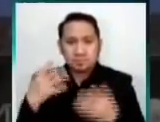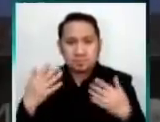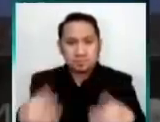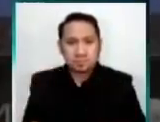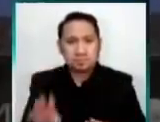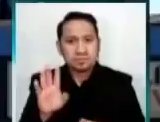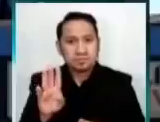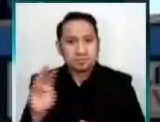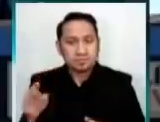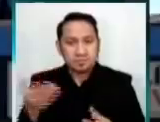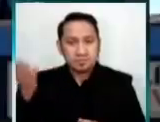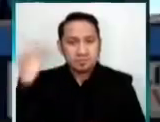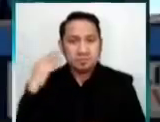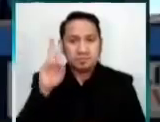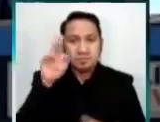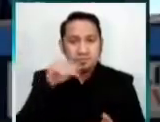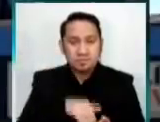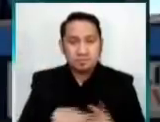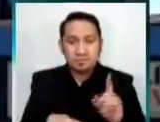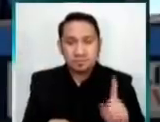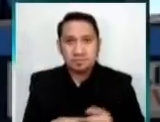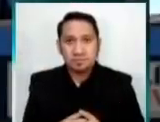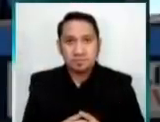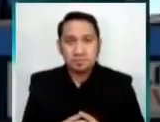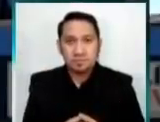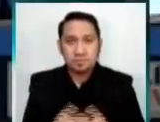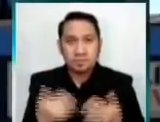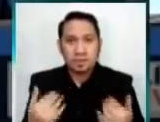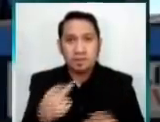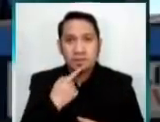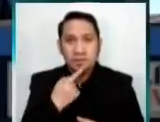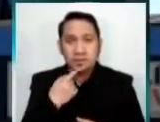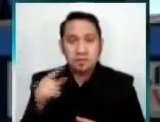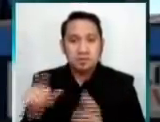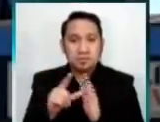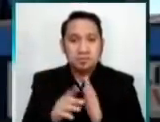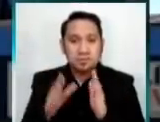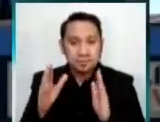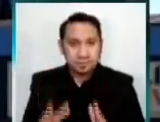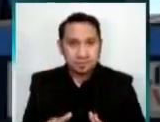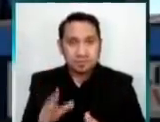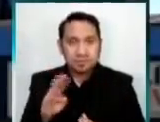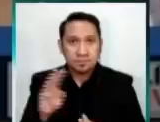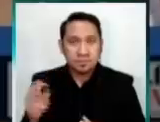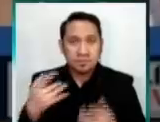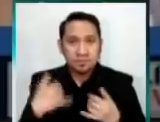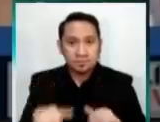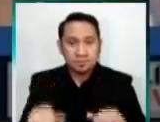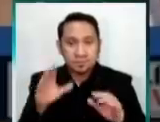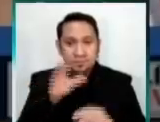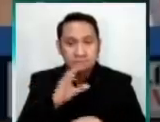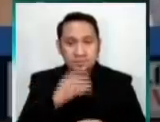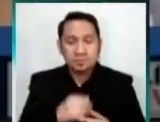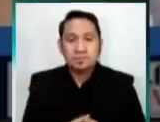noong 2001. Humingi na resibo si Guanzon pero sinabi ng abogado ni Marcos na hahanapin pa raw nila ito.